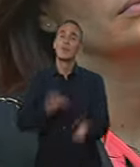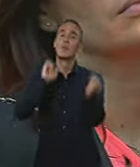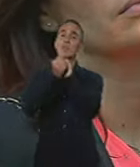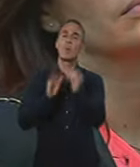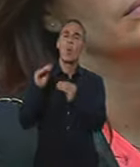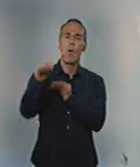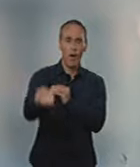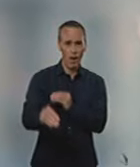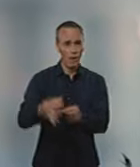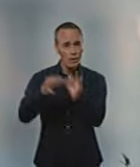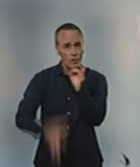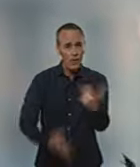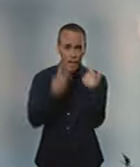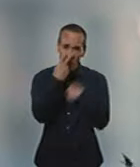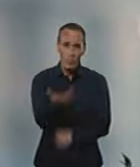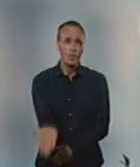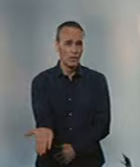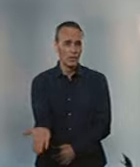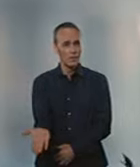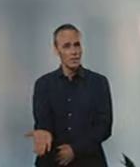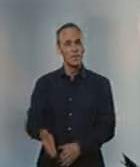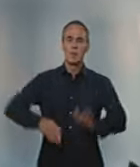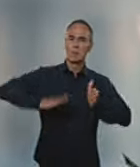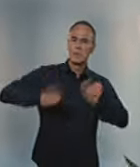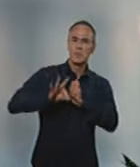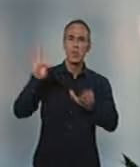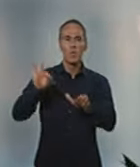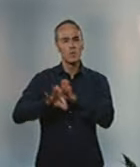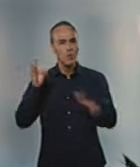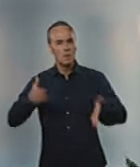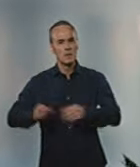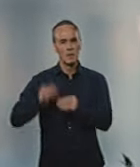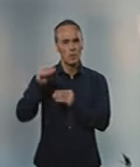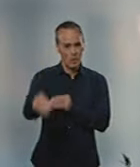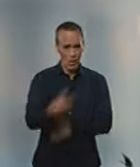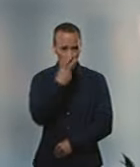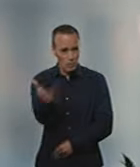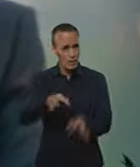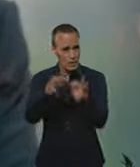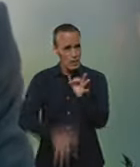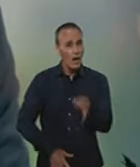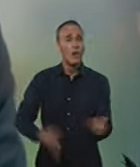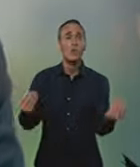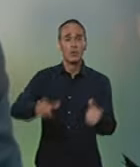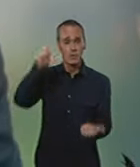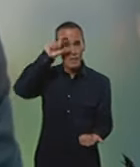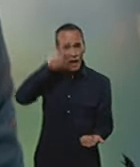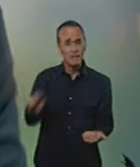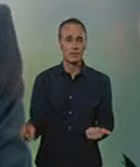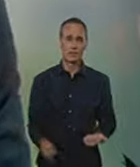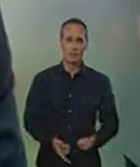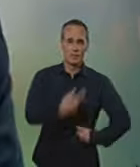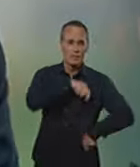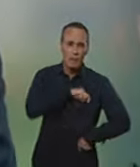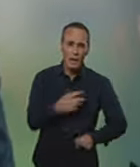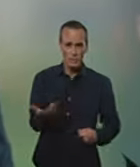nécessaire qui nont pas pris à temps les décisions qui s'imposaient regardez donc ce qui se passe en Grèce ce qui se passe